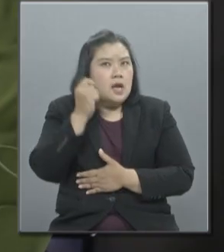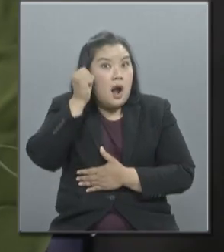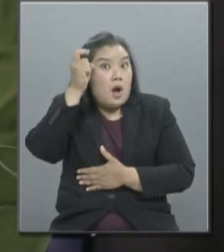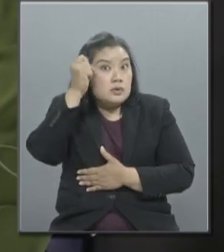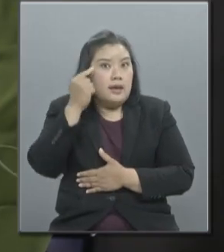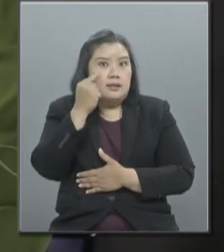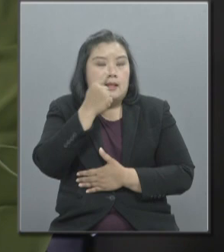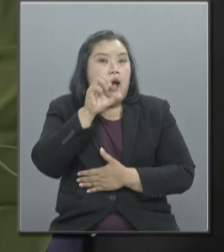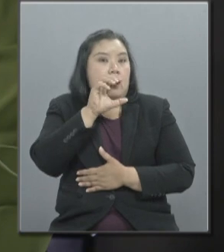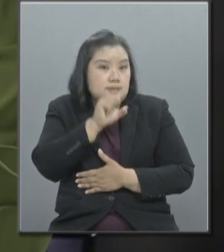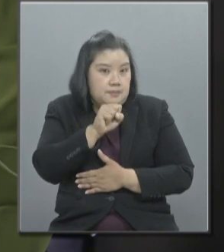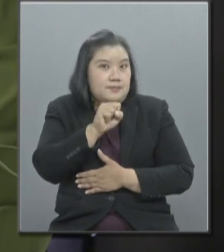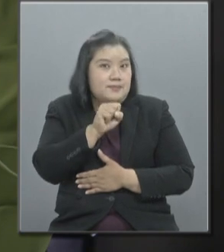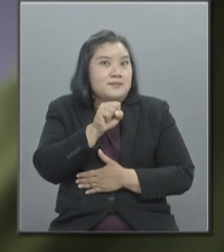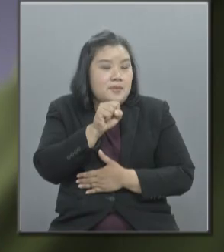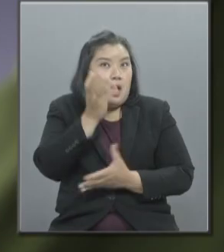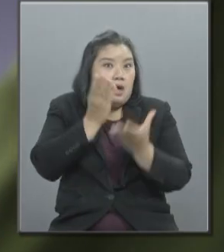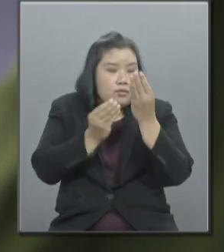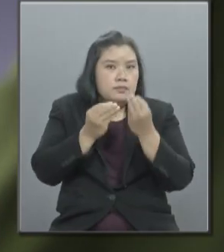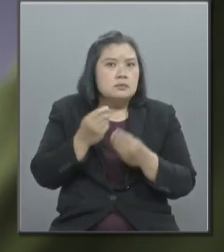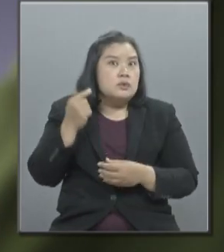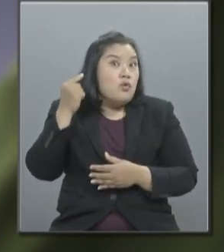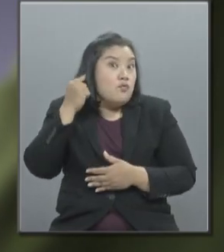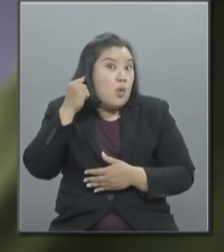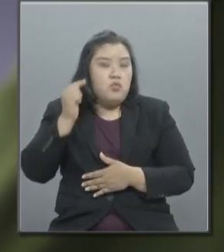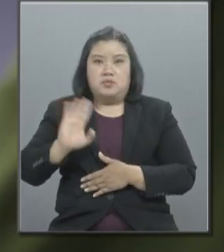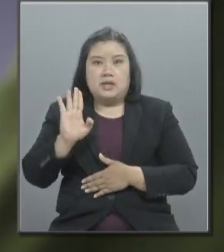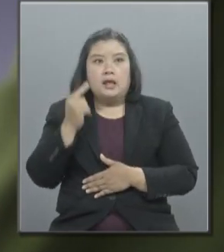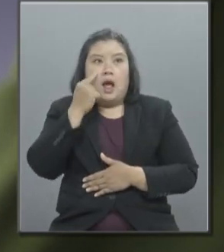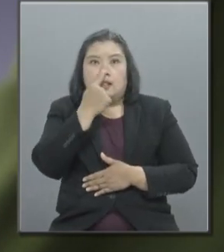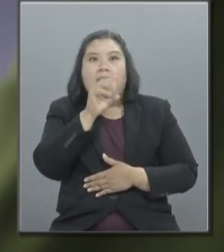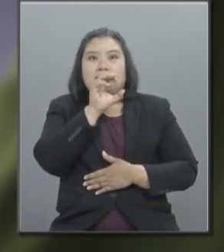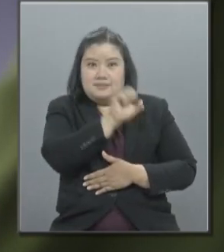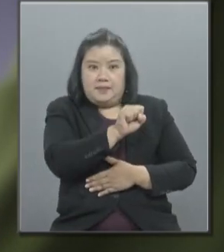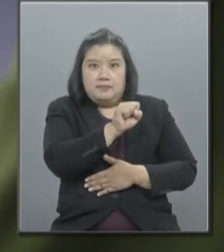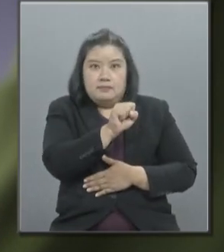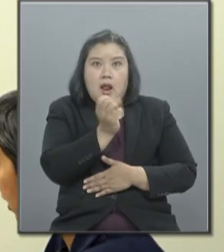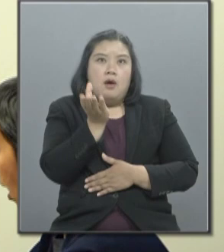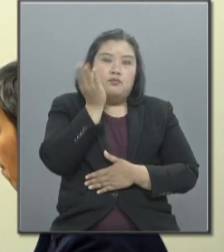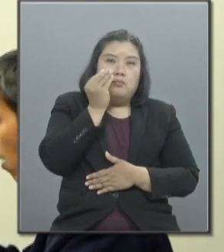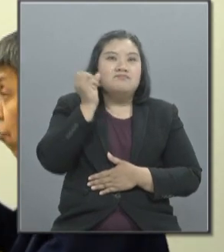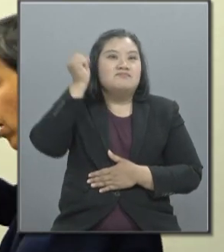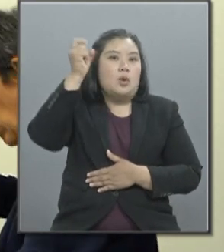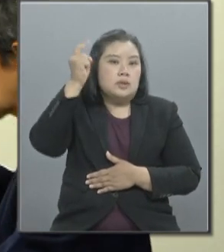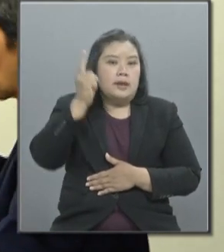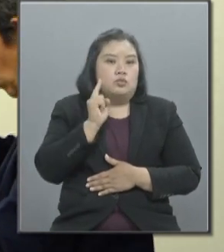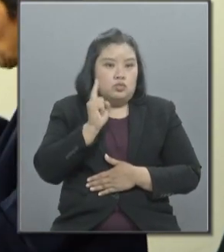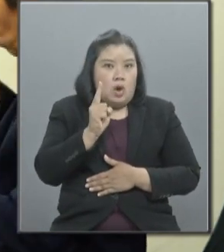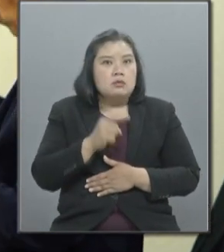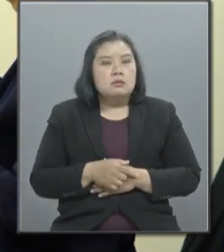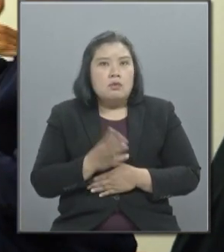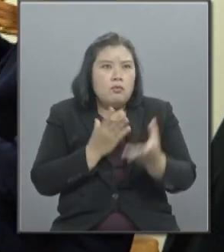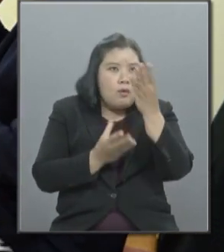าเขาไม่ได้เขาแล้วก็ฟังด้วยตาเขาไม่ได้ฟังด้วยหูสิ่งสำคัญเราต้องตีความหมายของเนื้อหาให้